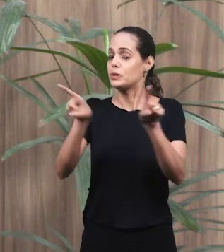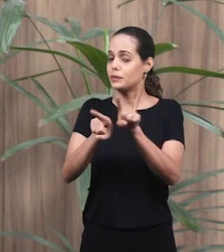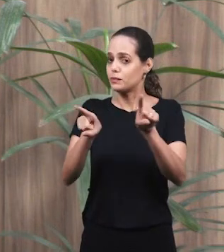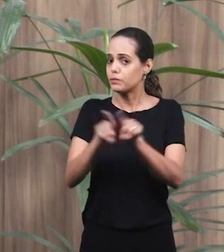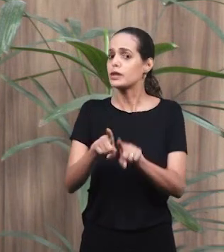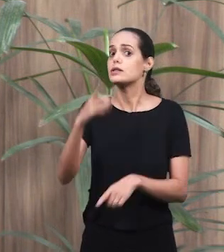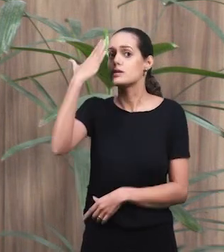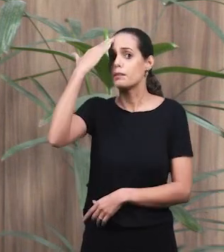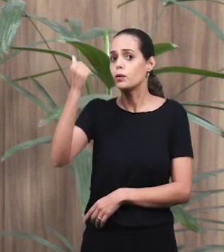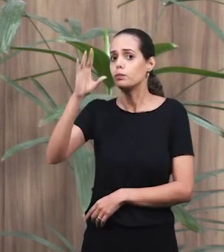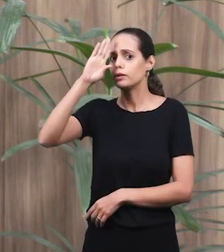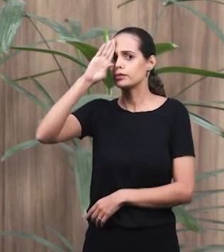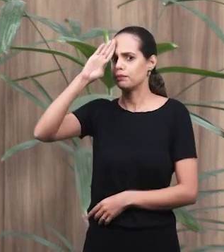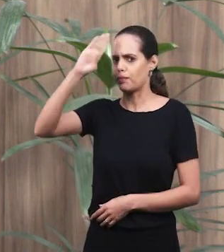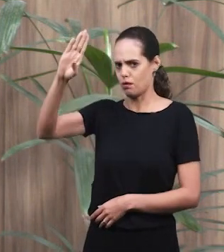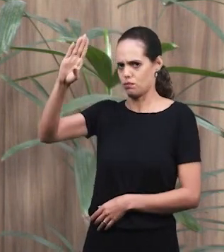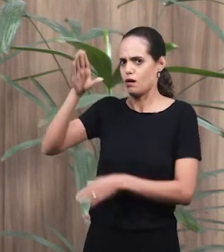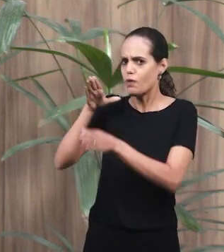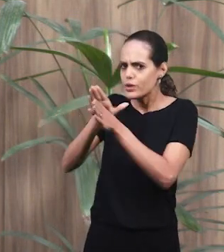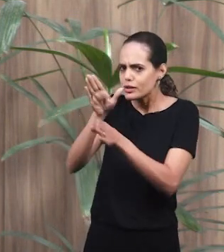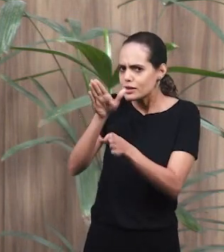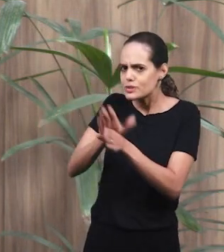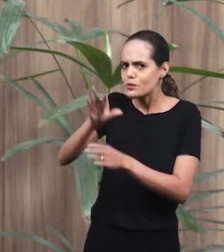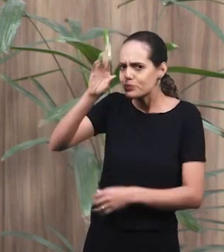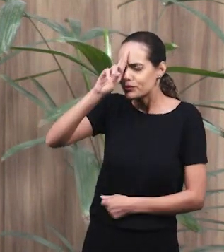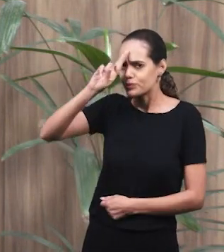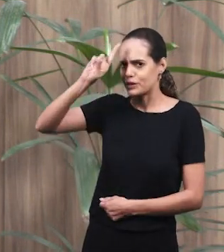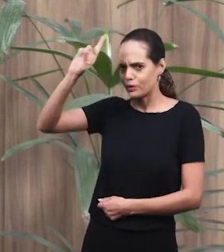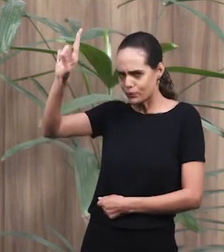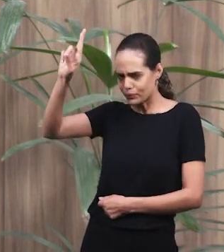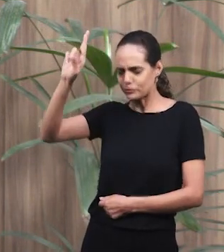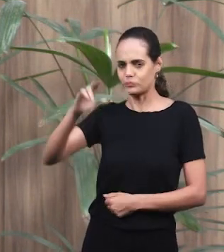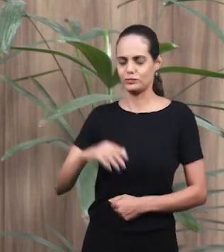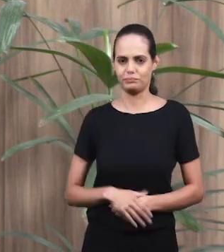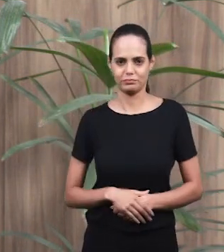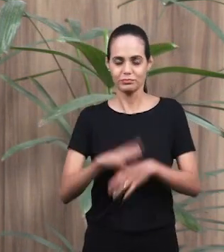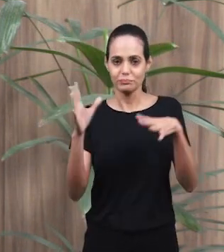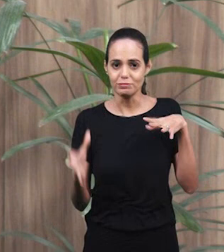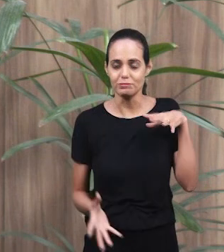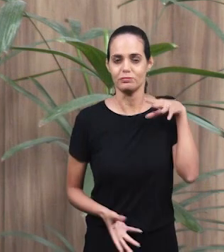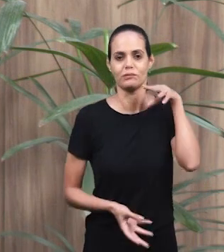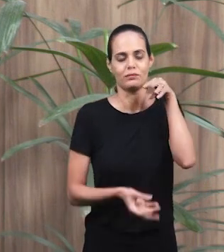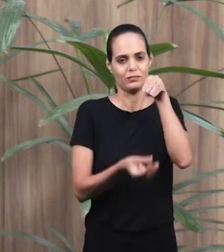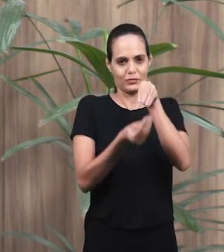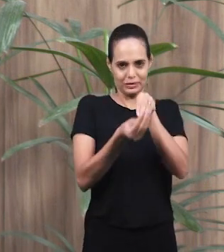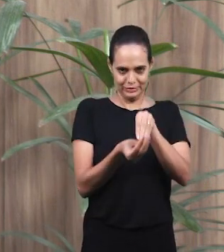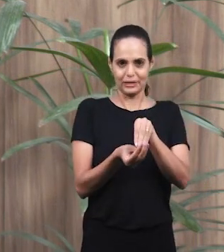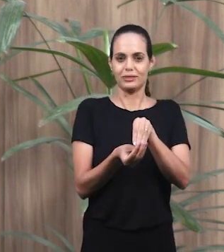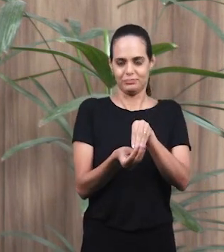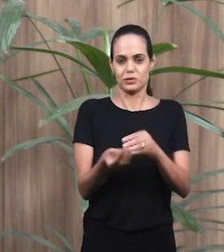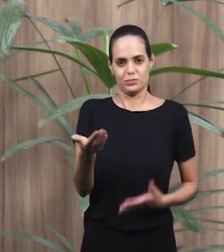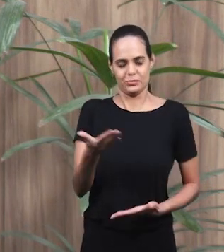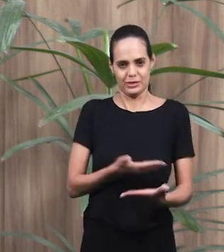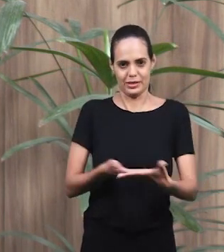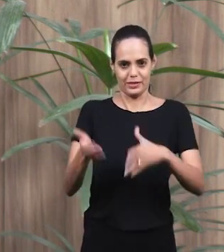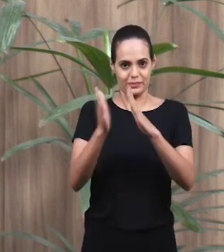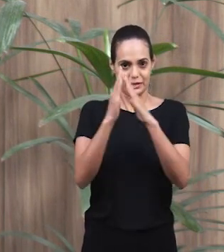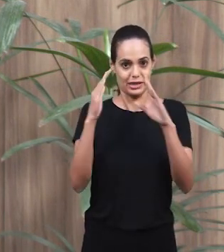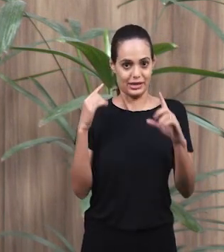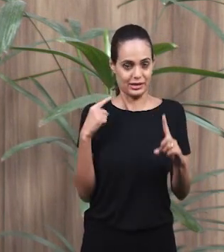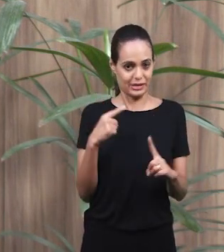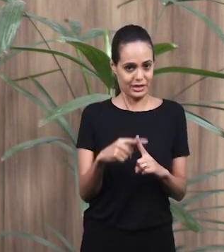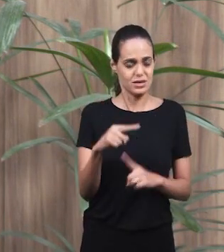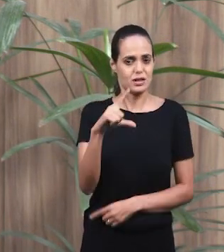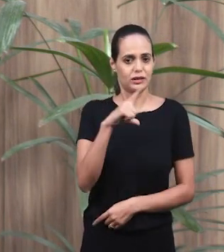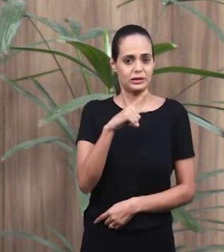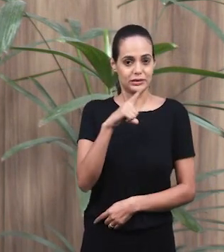d'investissement et de connaître la volonté du Seigneur. Dans un épisode complémentaire avec les thématiques, avec le